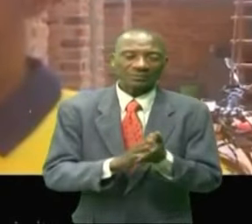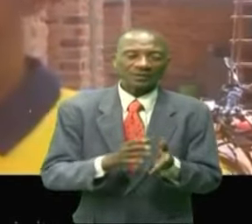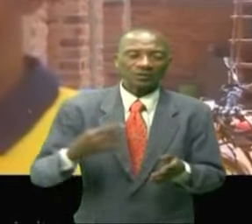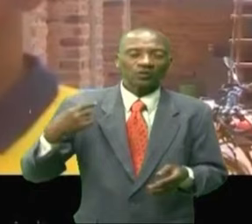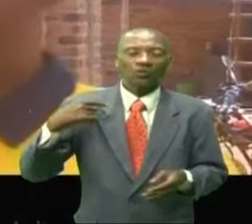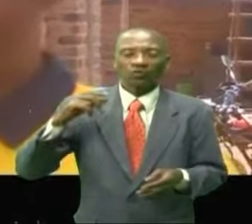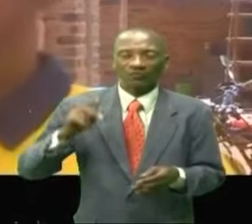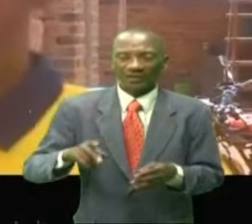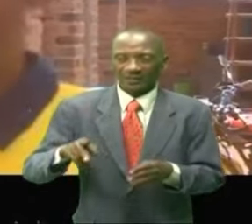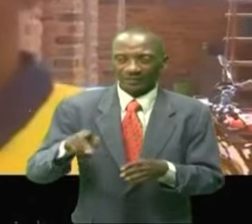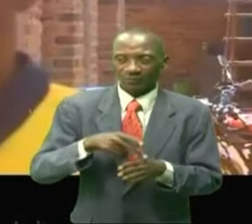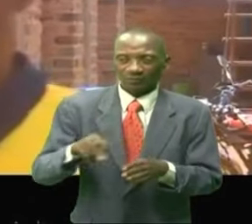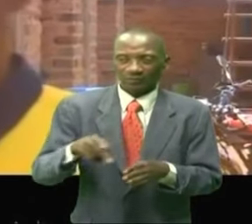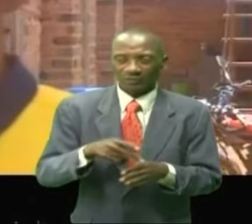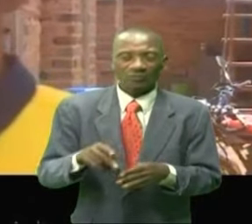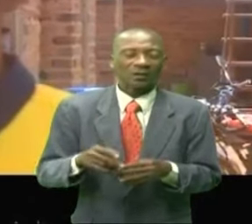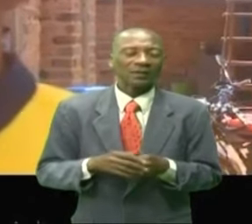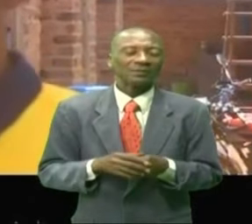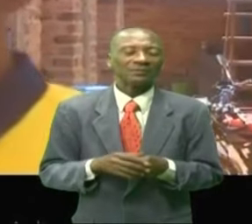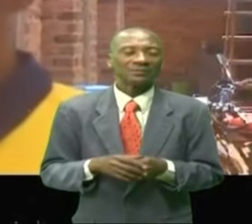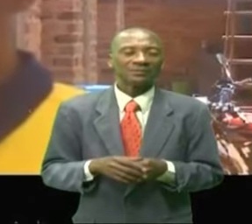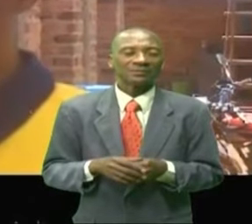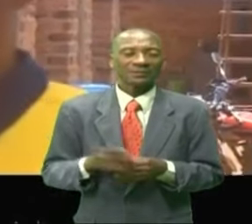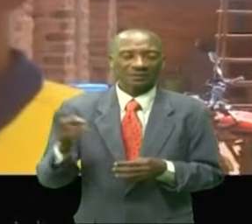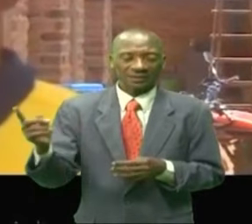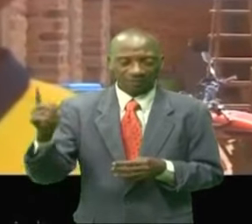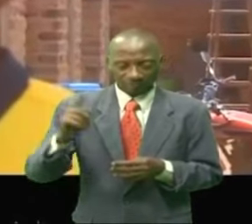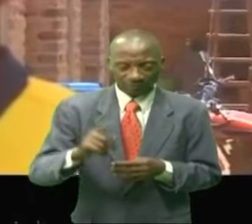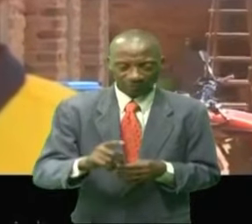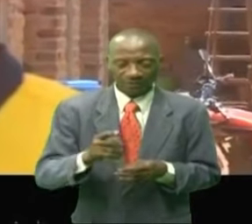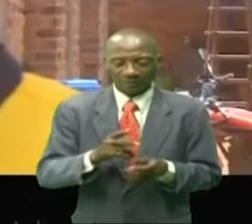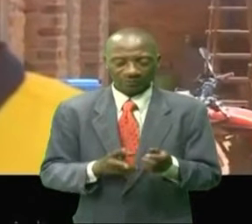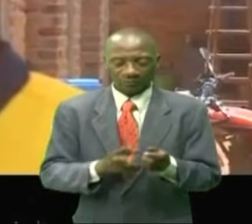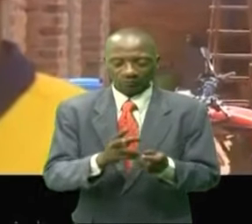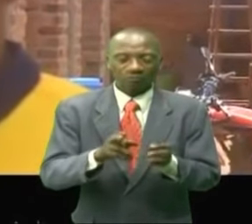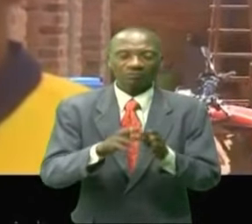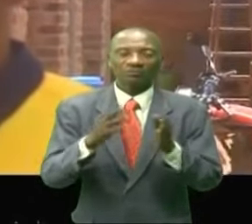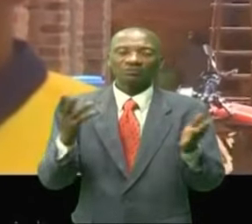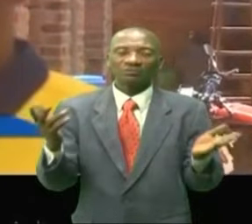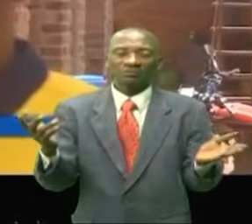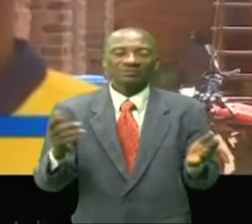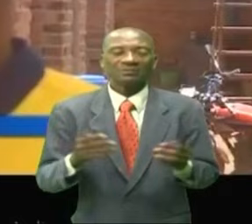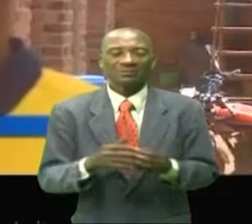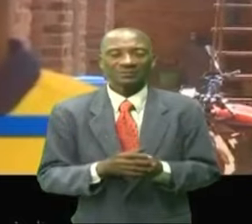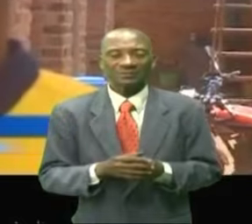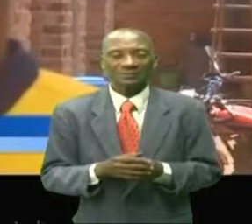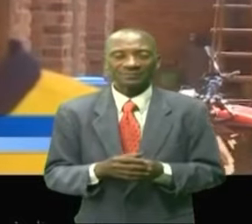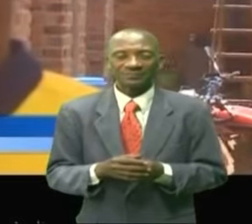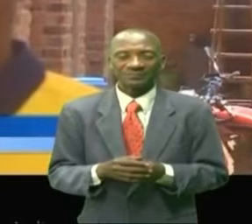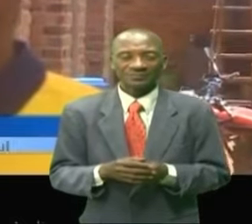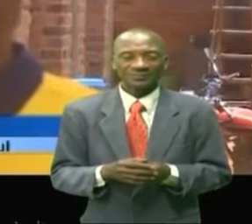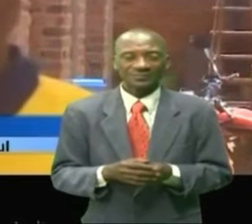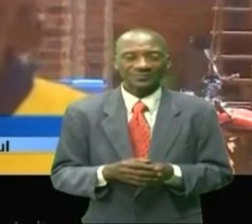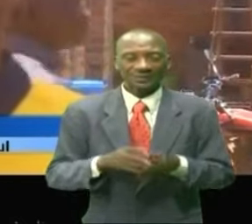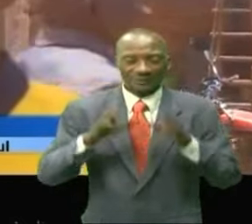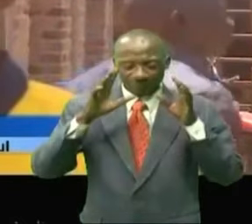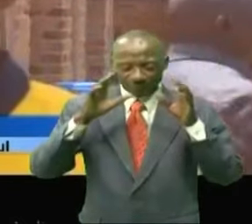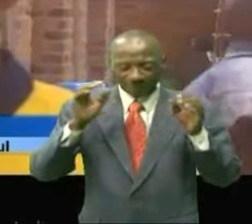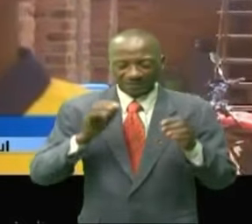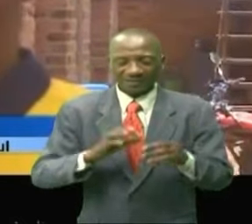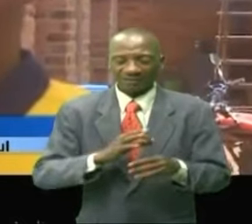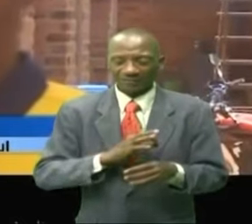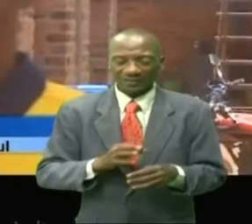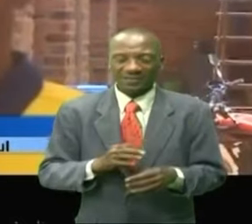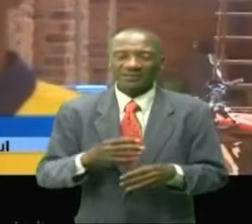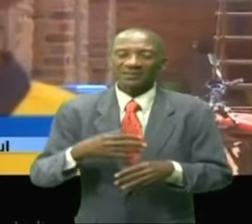de la République, Félix-Antoine Tshisekedi Tshilombo, lancé à tous les acteurs du secteur de l'industrie